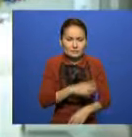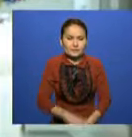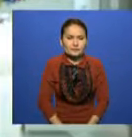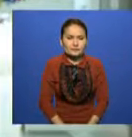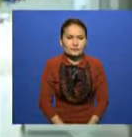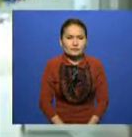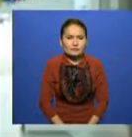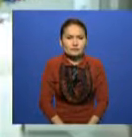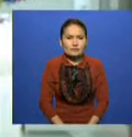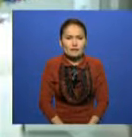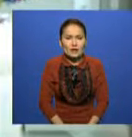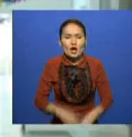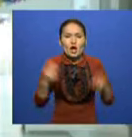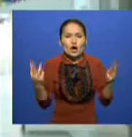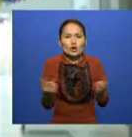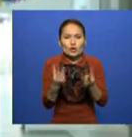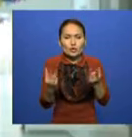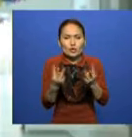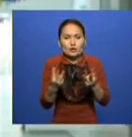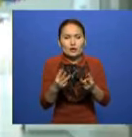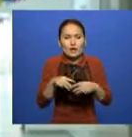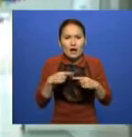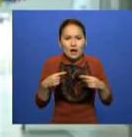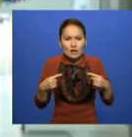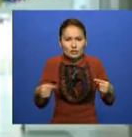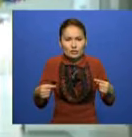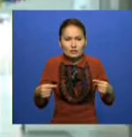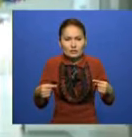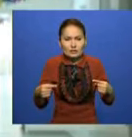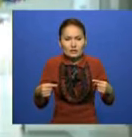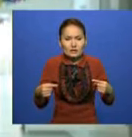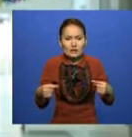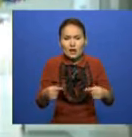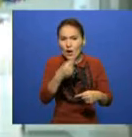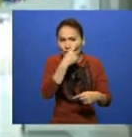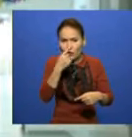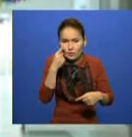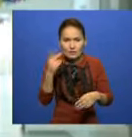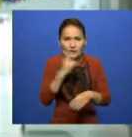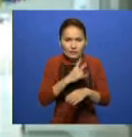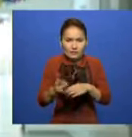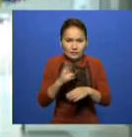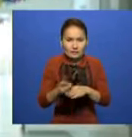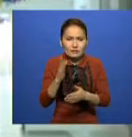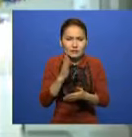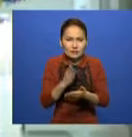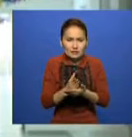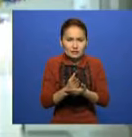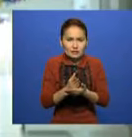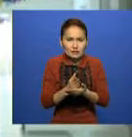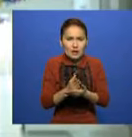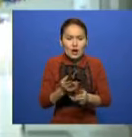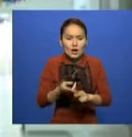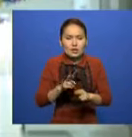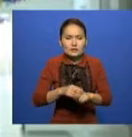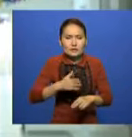Күйіктер әртүрлі дәрежеде. Көз жарақаттары мысалға оны тура бүгін айта алмаймыз, бірақ барлық емдерін алып жатыр. Мүмкін